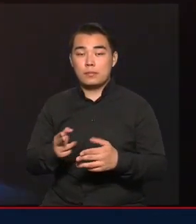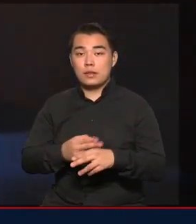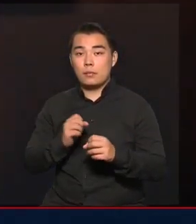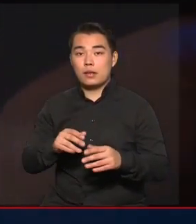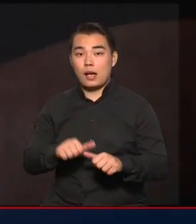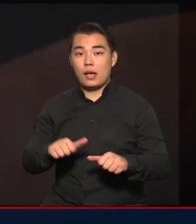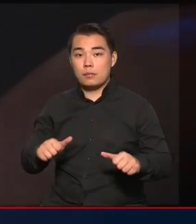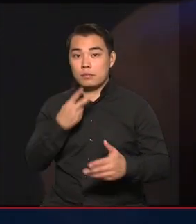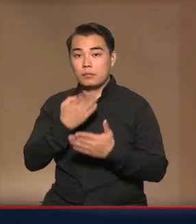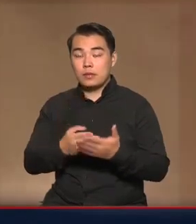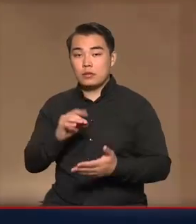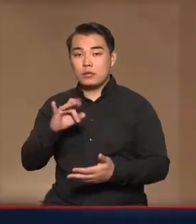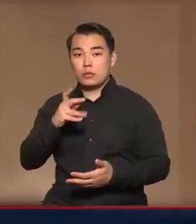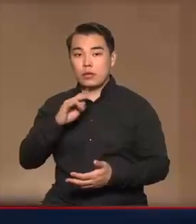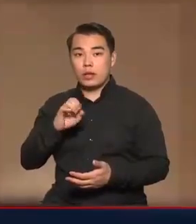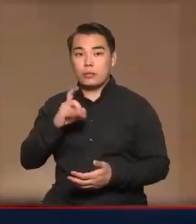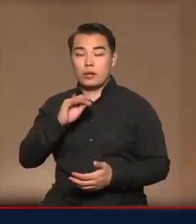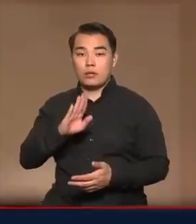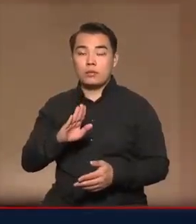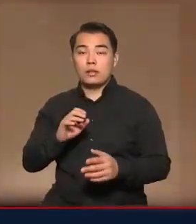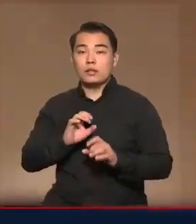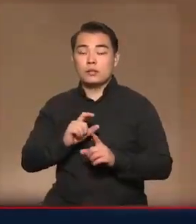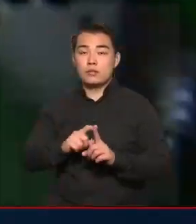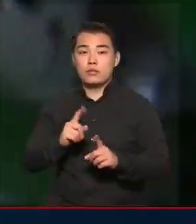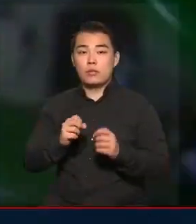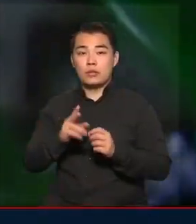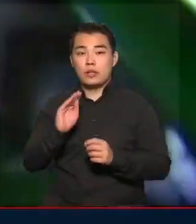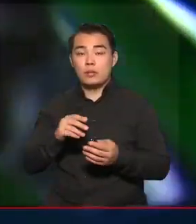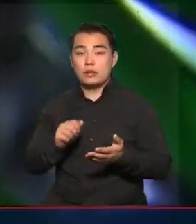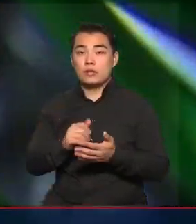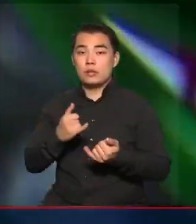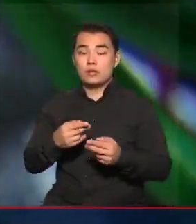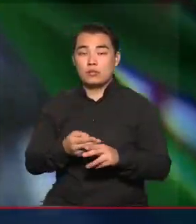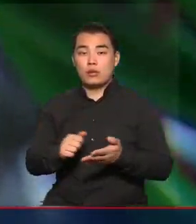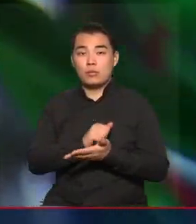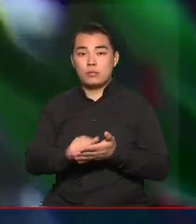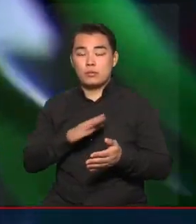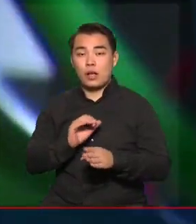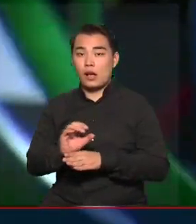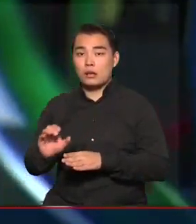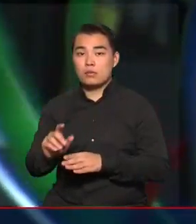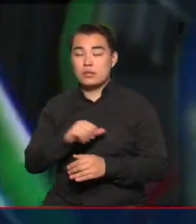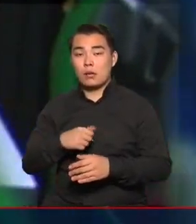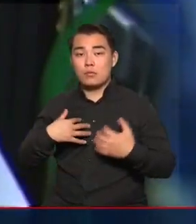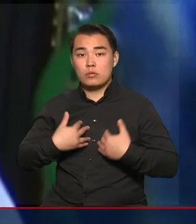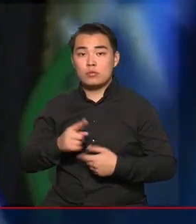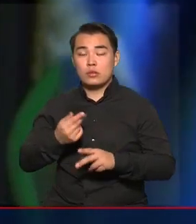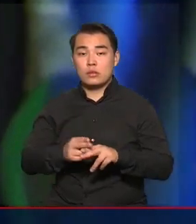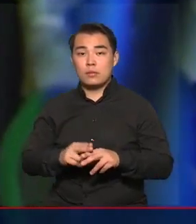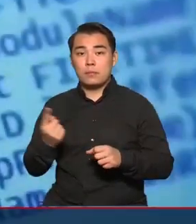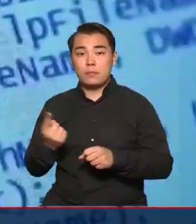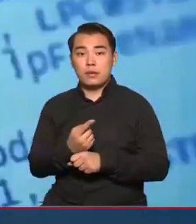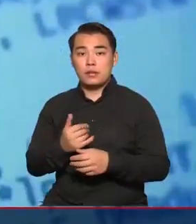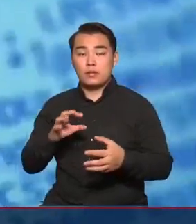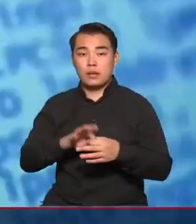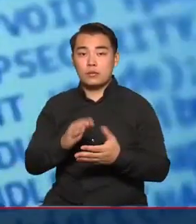комитет төрағасы Руслан Әбдіхалықовтың айтуынша сыртқа 12 000 жазба тарап кеткен. Өкіншісі, бұндай жағдай алғаш тіркеліп